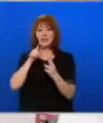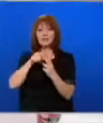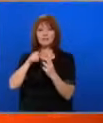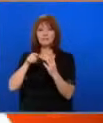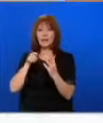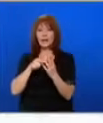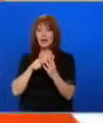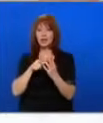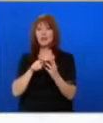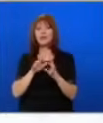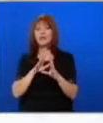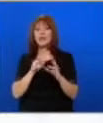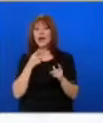пропаганда?